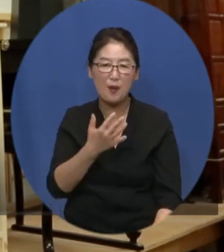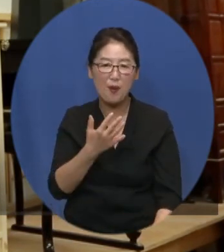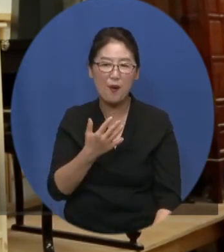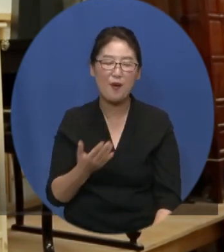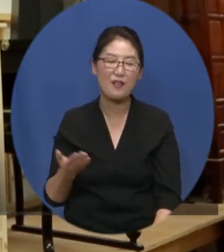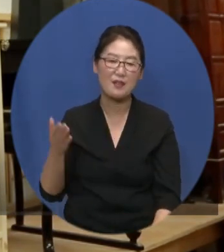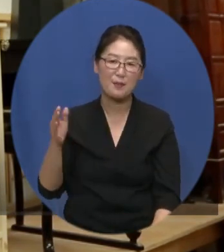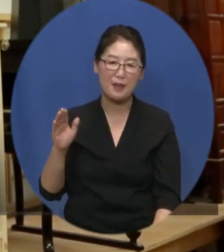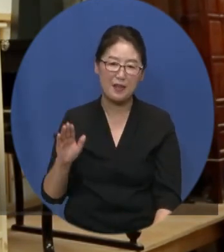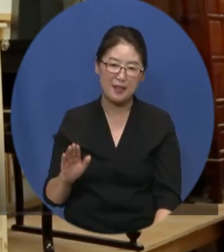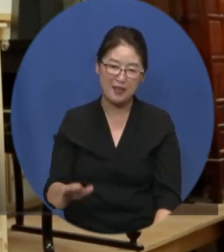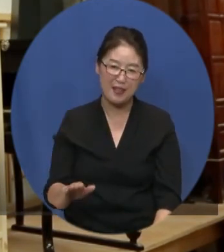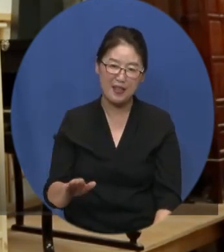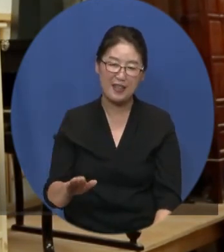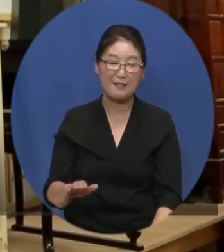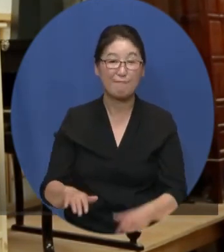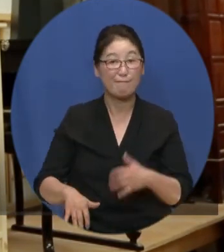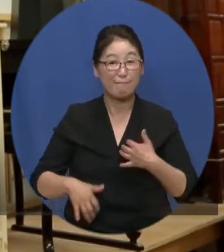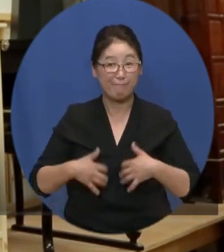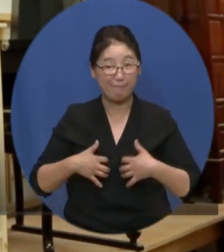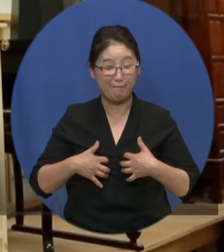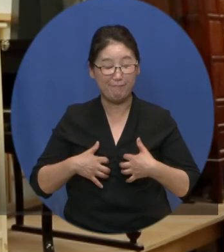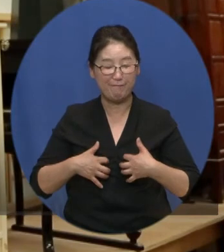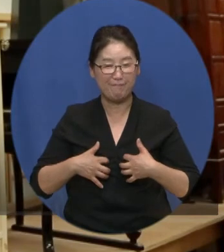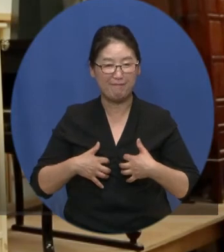그래도 재미와